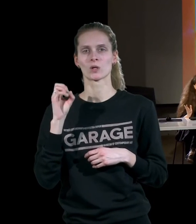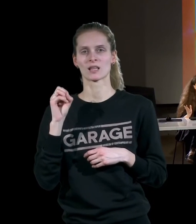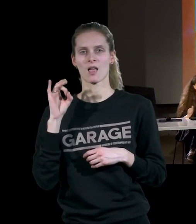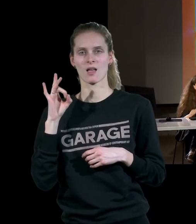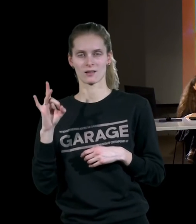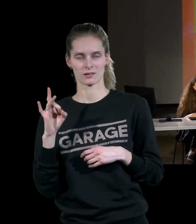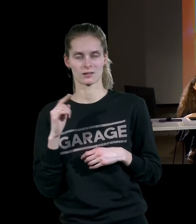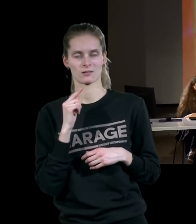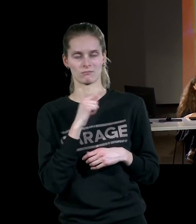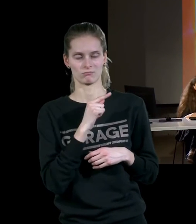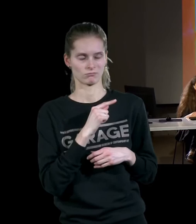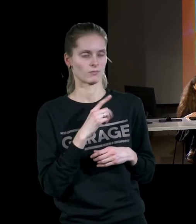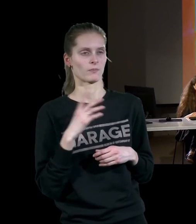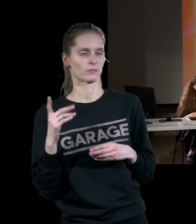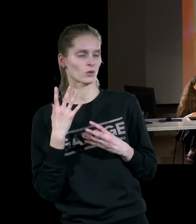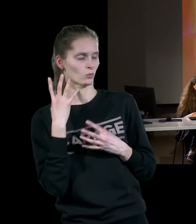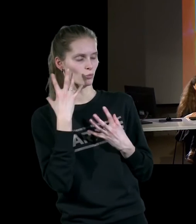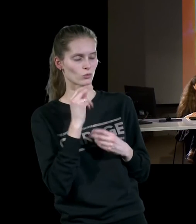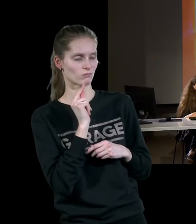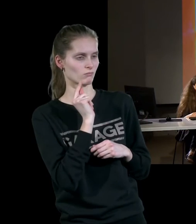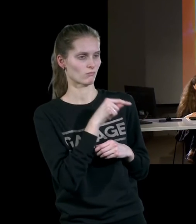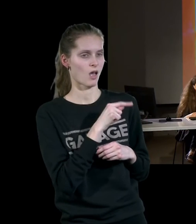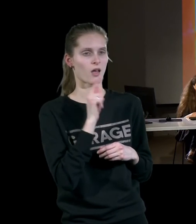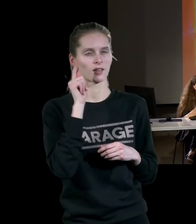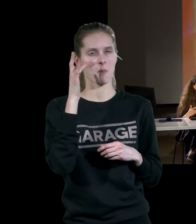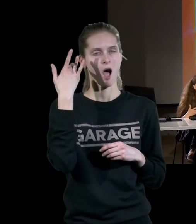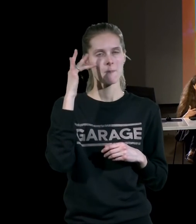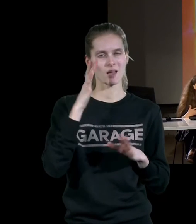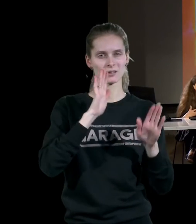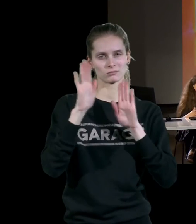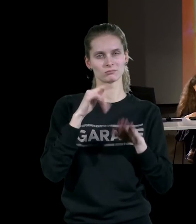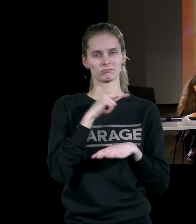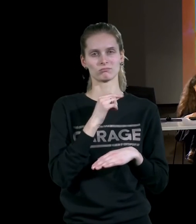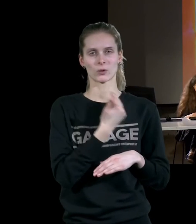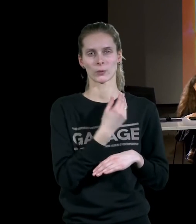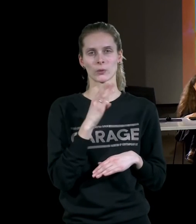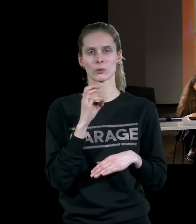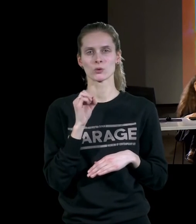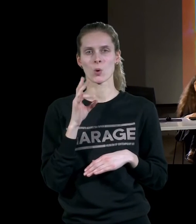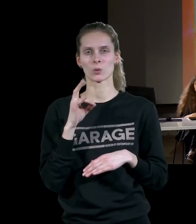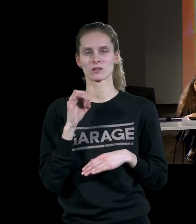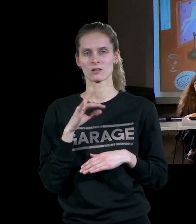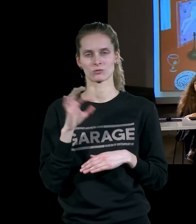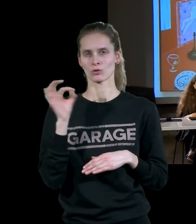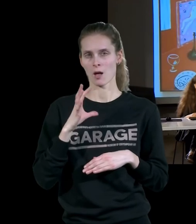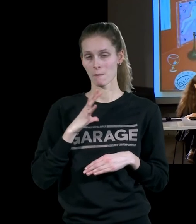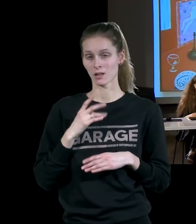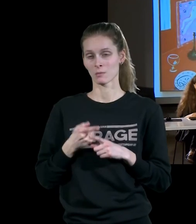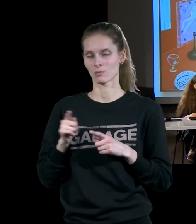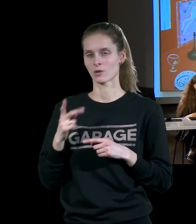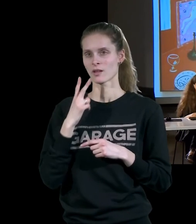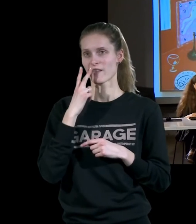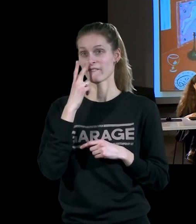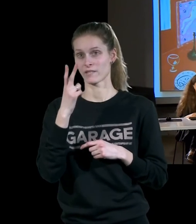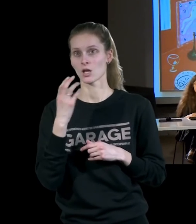Тернер — это художник, который прекрасно представлен в американских собраниях, то есть он его точно мог видеть в Нью-Йорке. И другой художник — это Анри